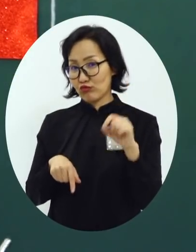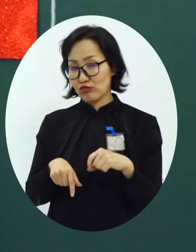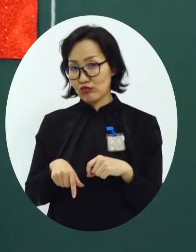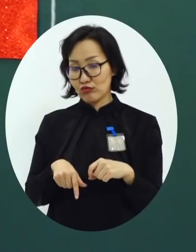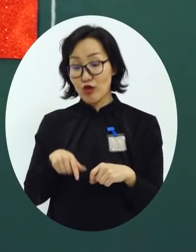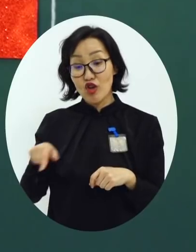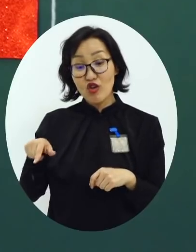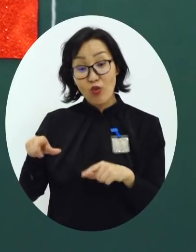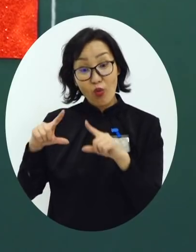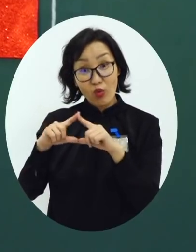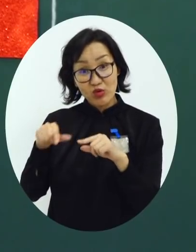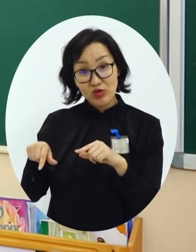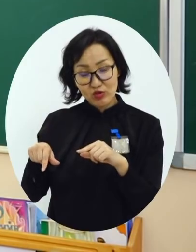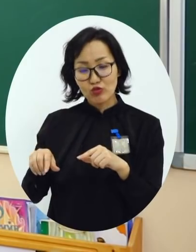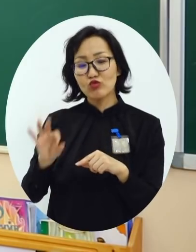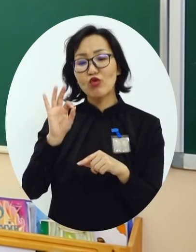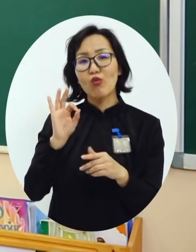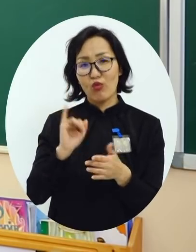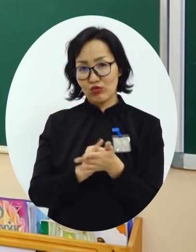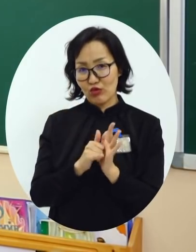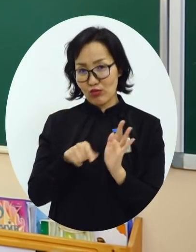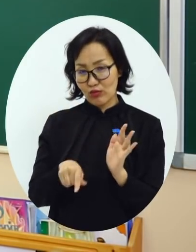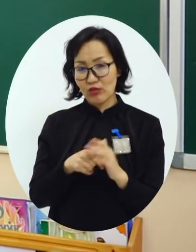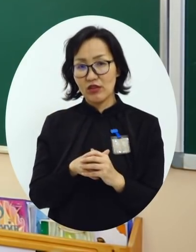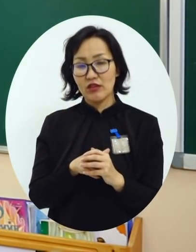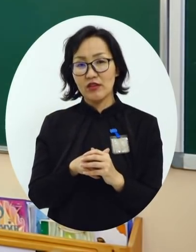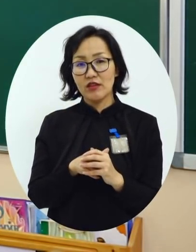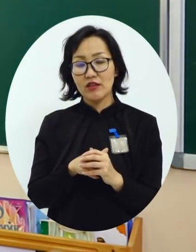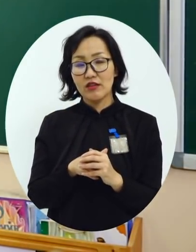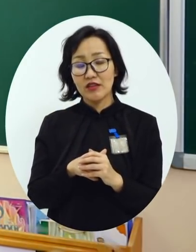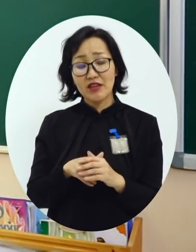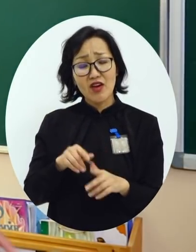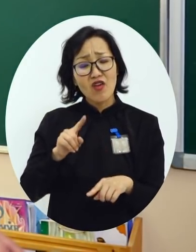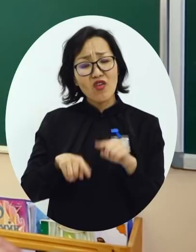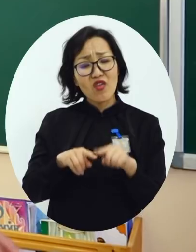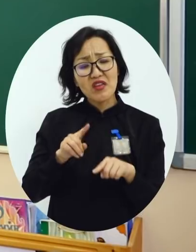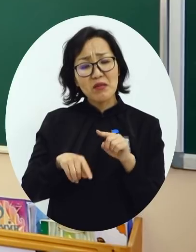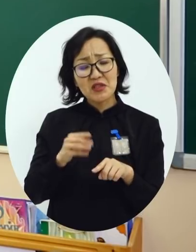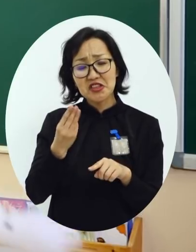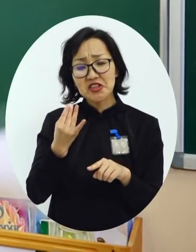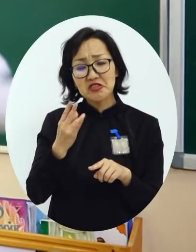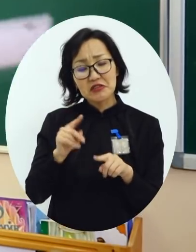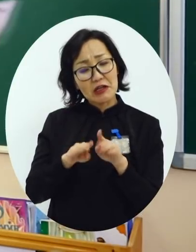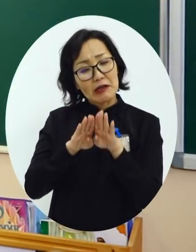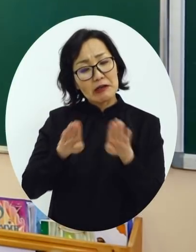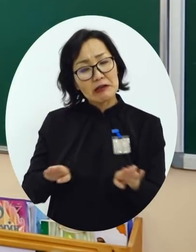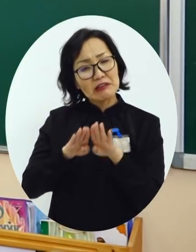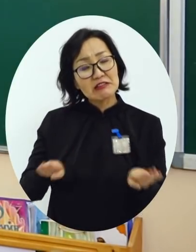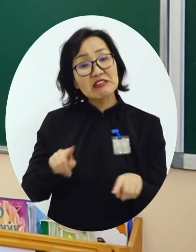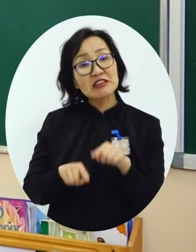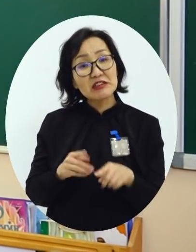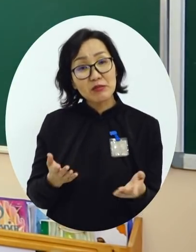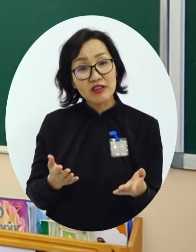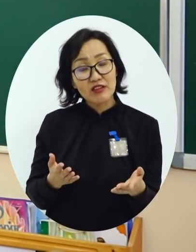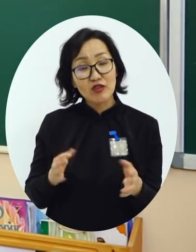А энэ гурвалж маань зөв байх. За, мөн өөр ямар шинжээр нь ангилсан бэлээ? Өөр